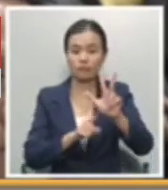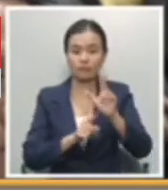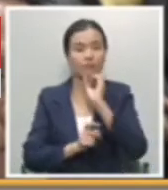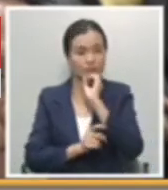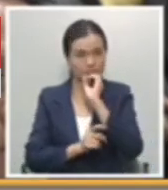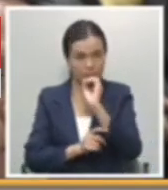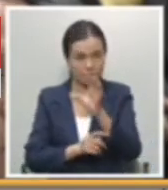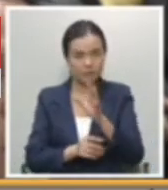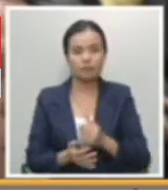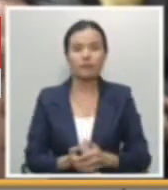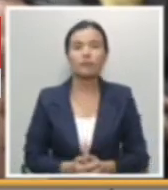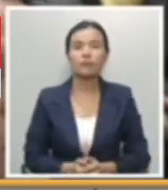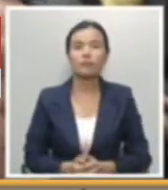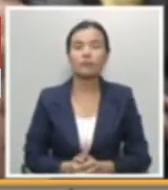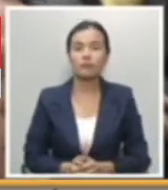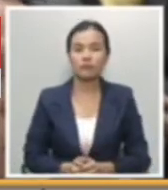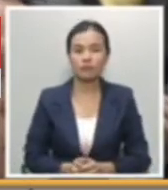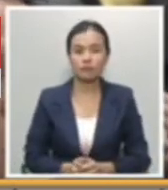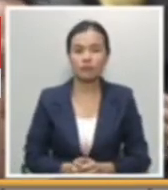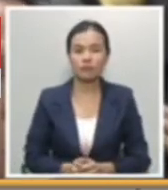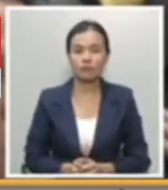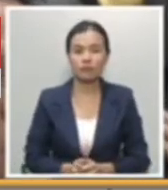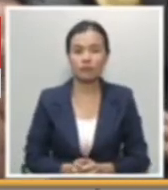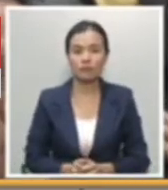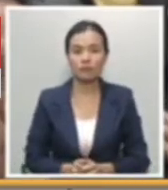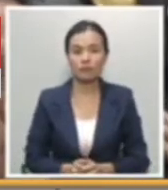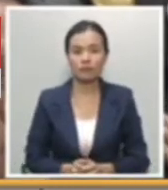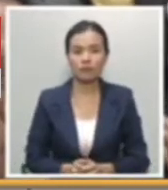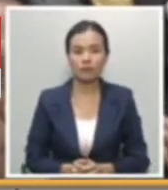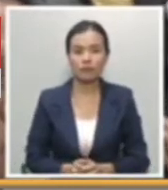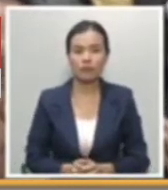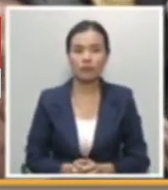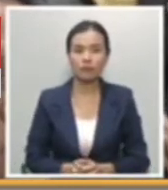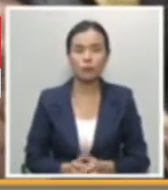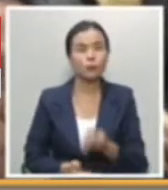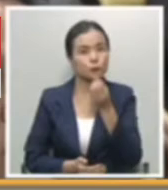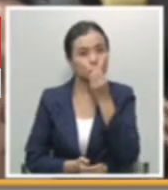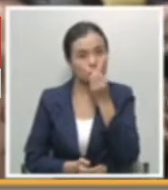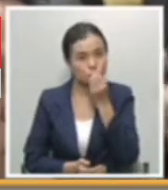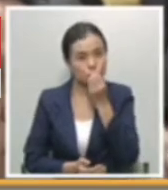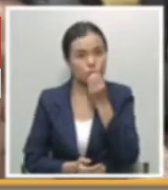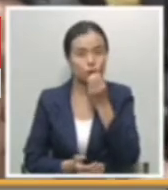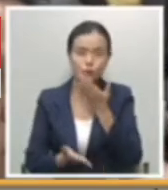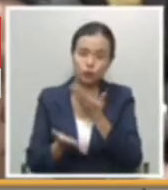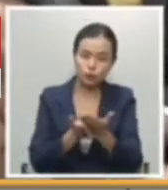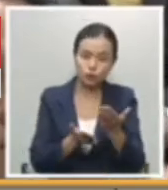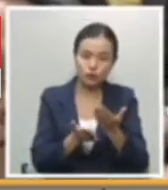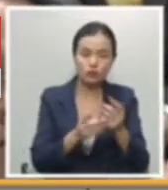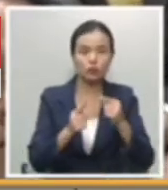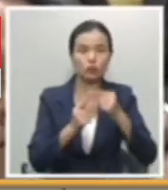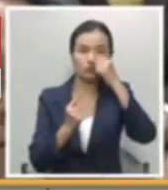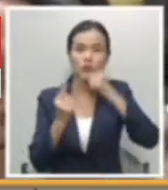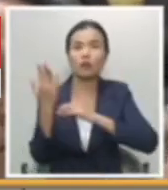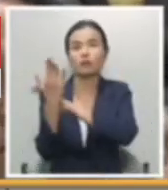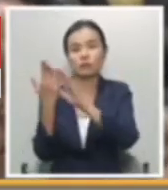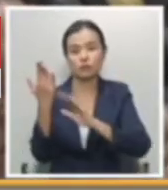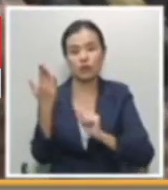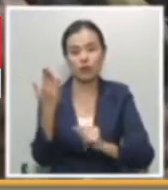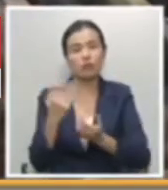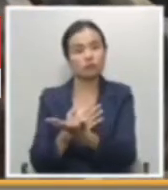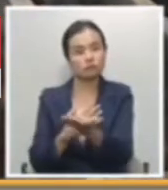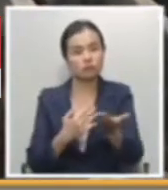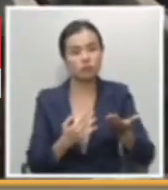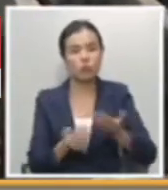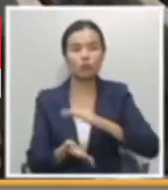ราบเรียนต่อท่านประธานนั่นก็คือการอุปโภคบริโภคภายในประเทศเมื่อผู้คนในประเ